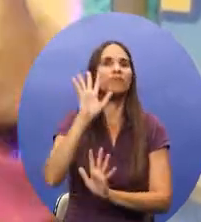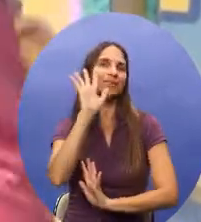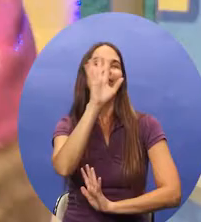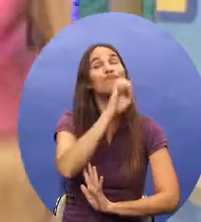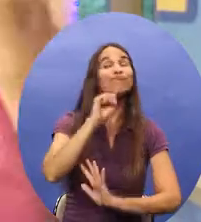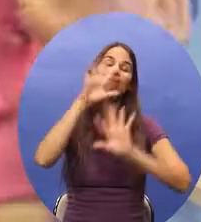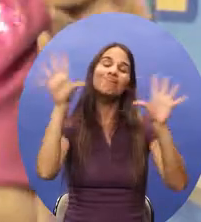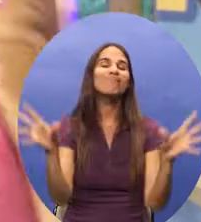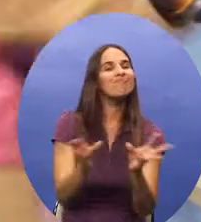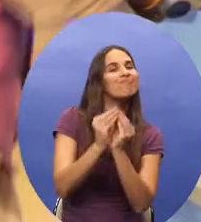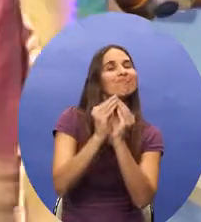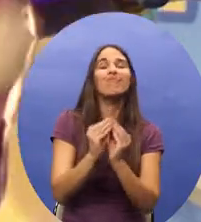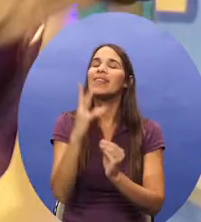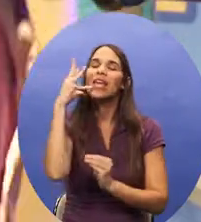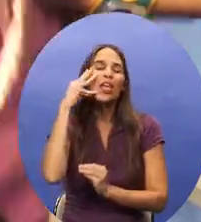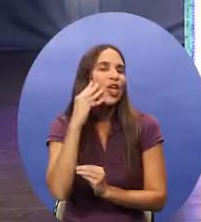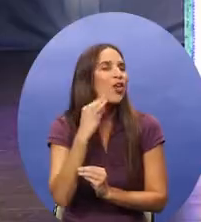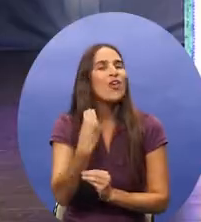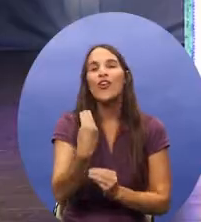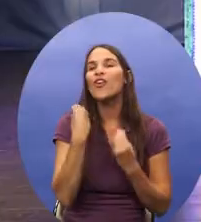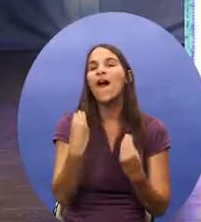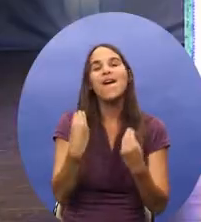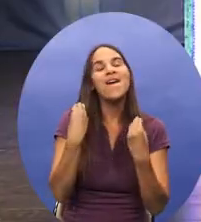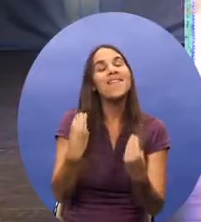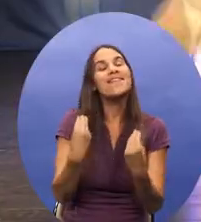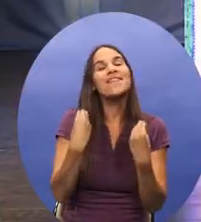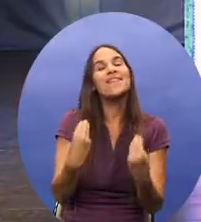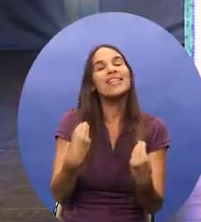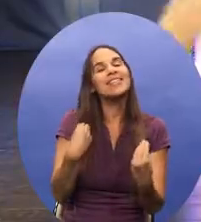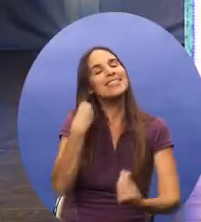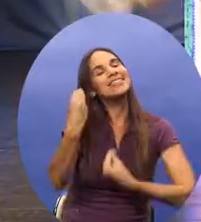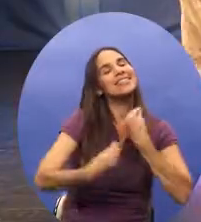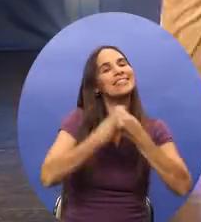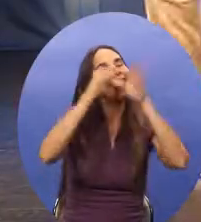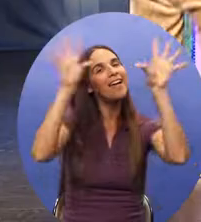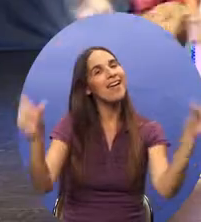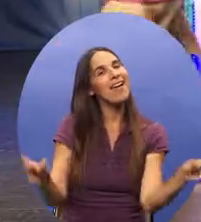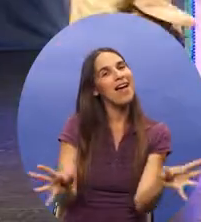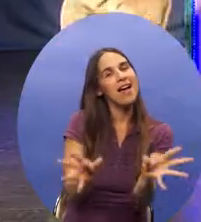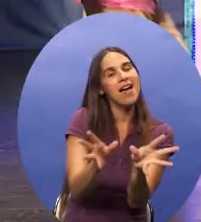דואטים, איזה יופי של משחק.